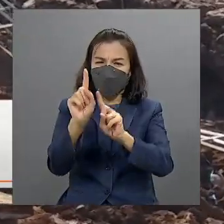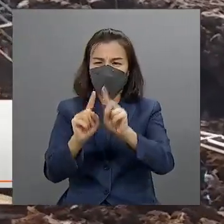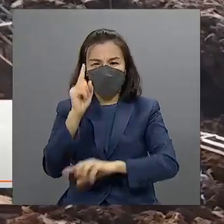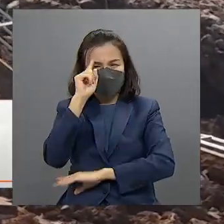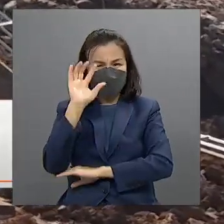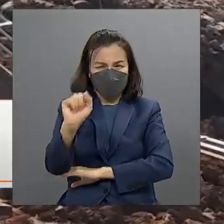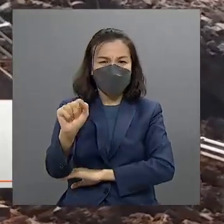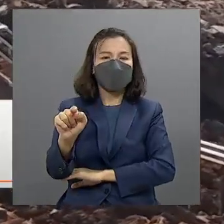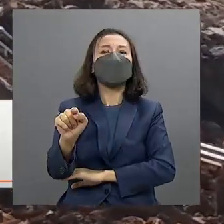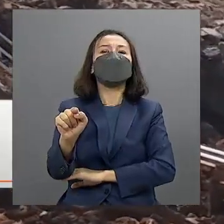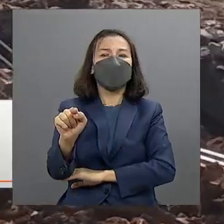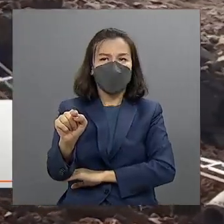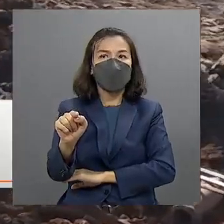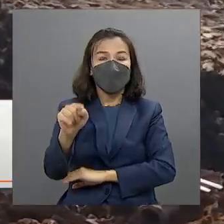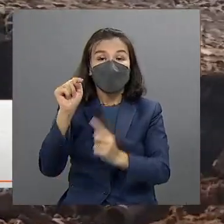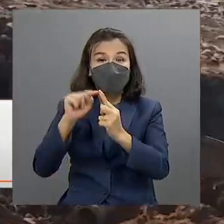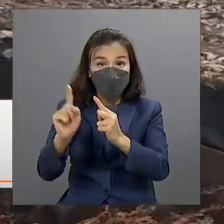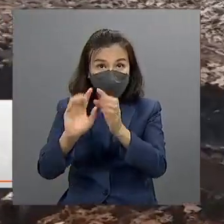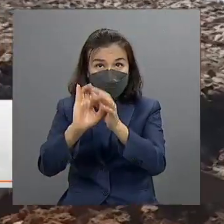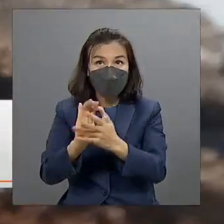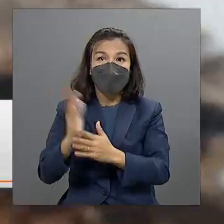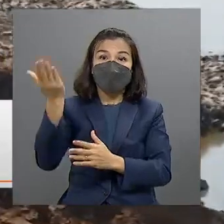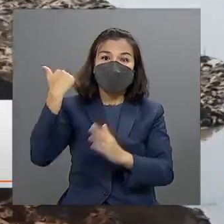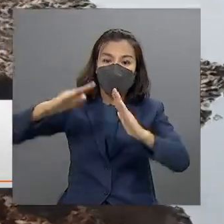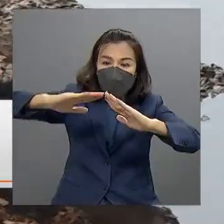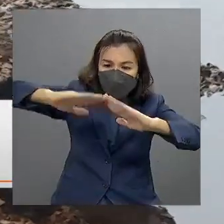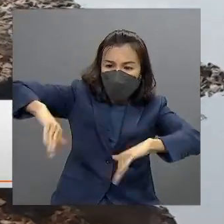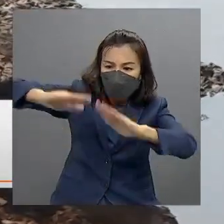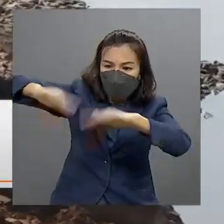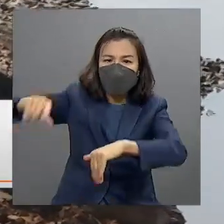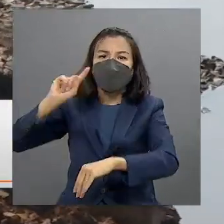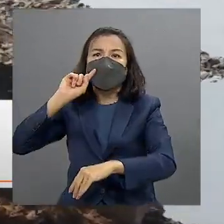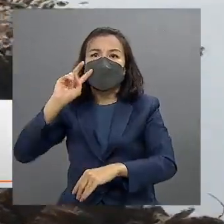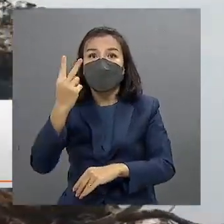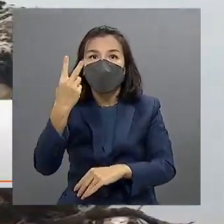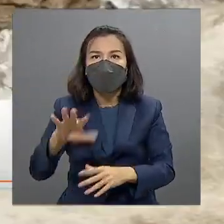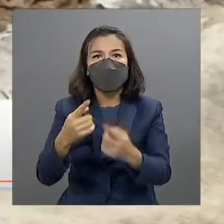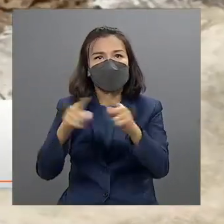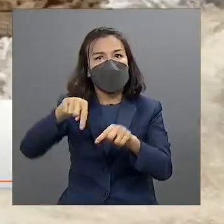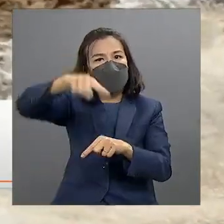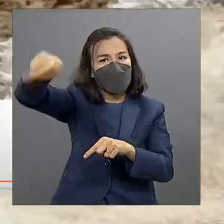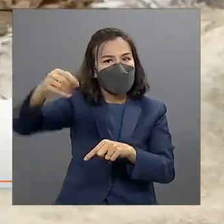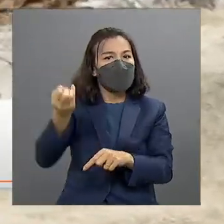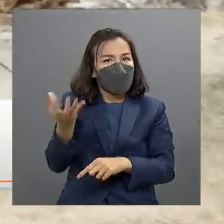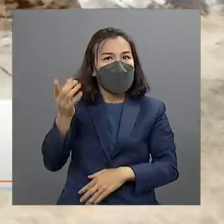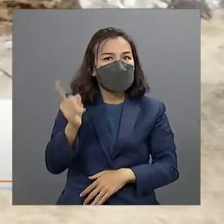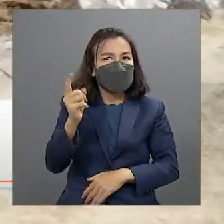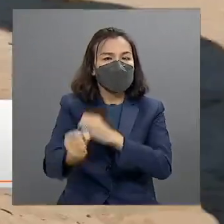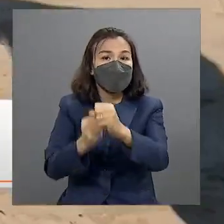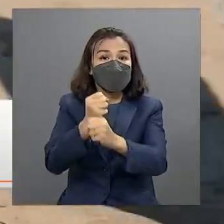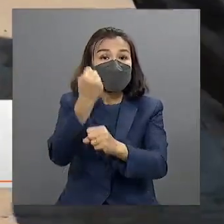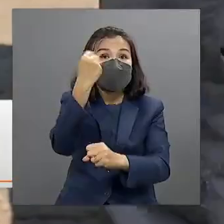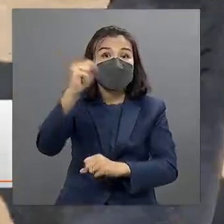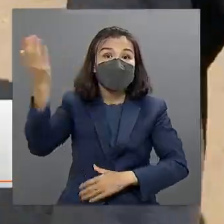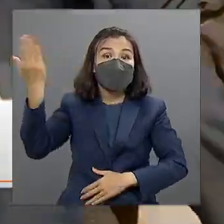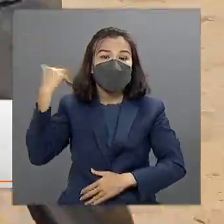เคยเกิดเหตุกตะหลงสุดแล้ถึง 2 ครั้งแต่ไมได้พังเยอะขนาดนี้ซึงเมื่ 10 ปที่ผ่านมาน้ำเคยทั่วมาแล้ครั้ง